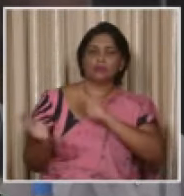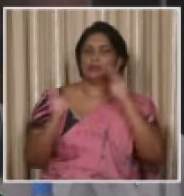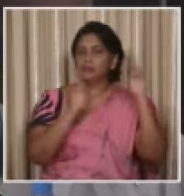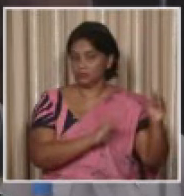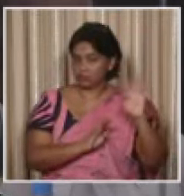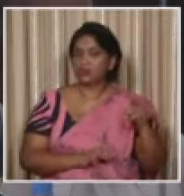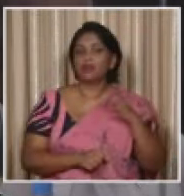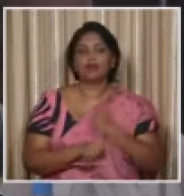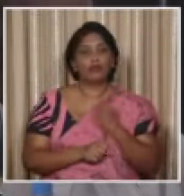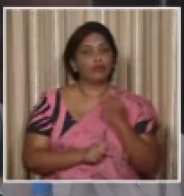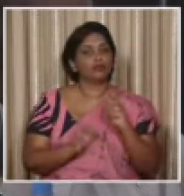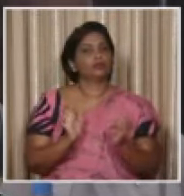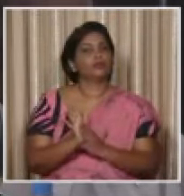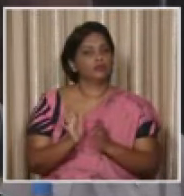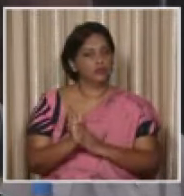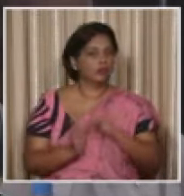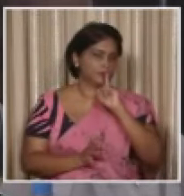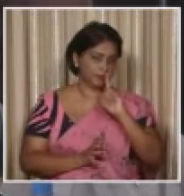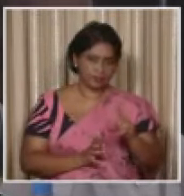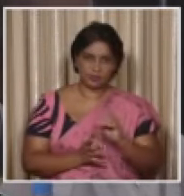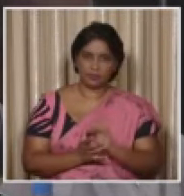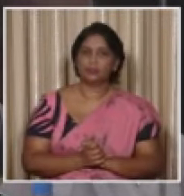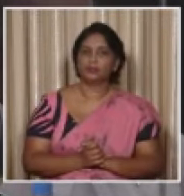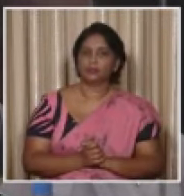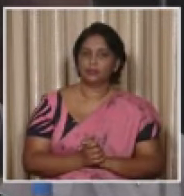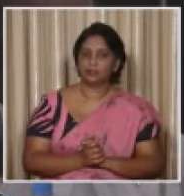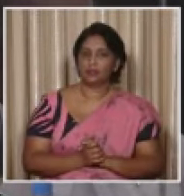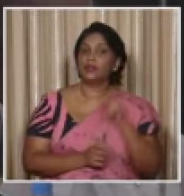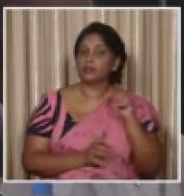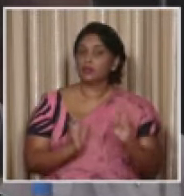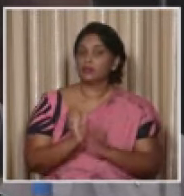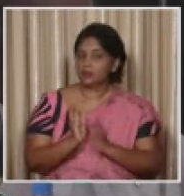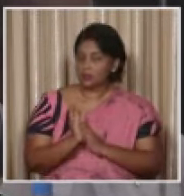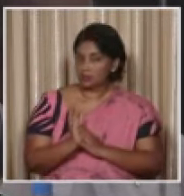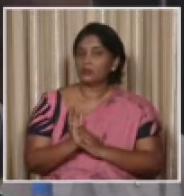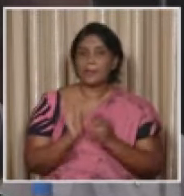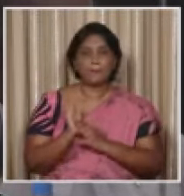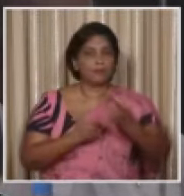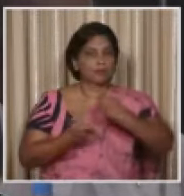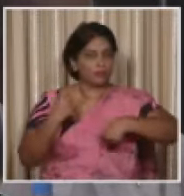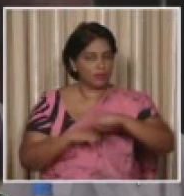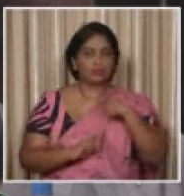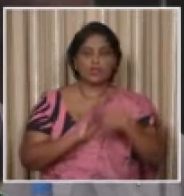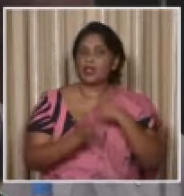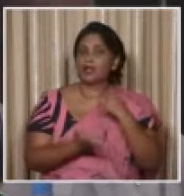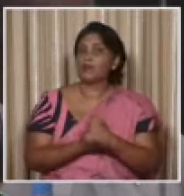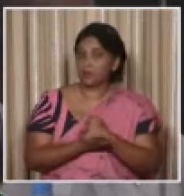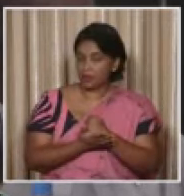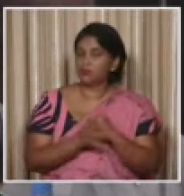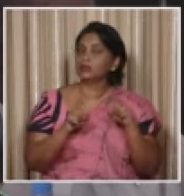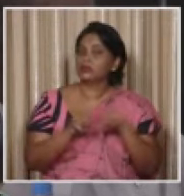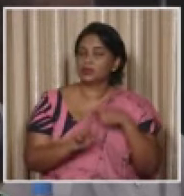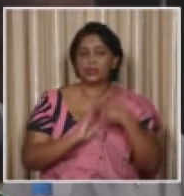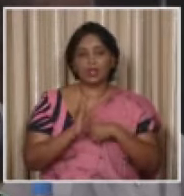ලෙසත් රජයේ මුදල් කාර්ක සභාව නිර්දේශ කරයි. එම කමිටුවේ සාමාජිකයන් ලෙස ශ්‍රී ලංකා මහ බැංකුවේ මෙන්ම